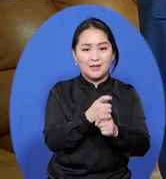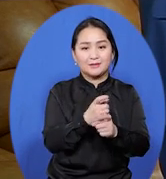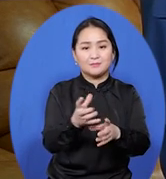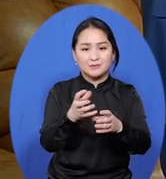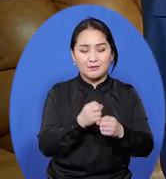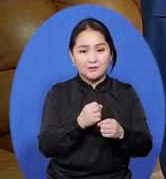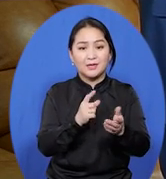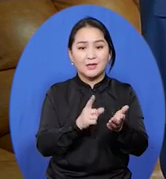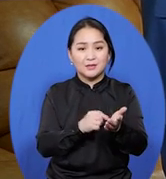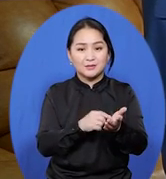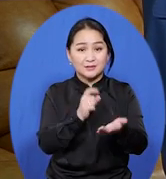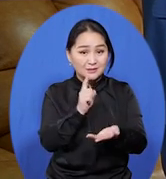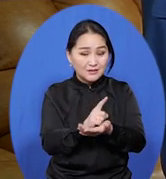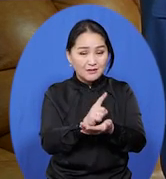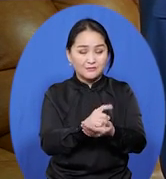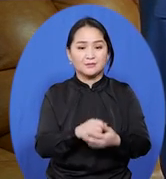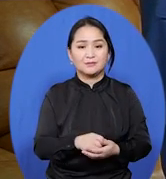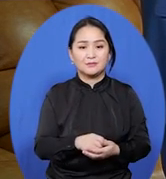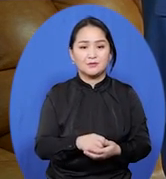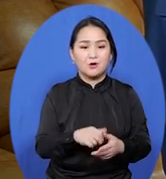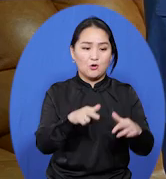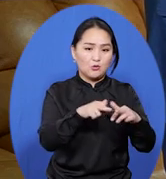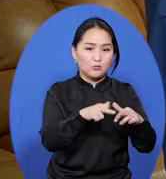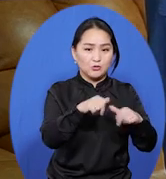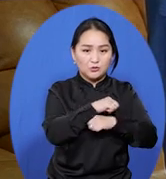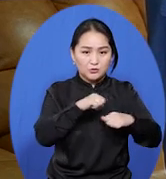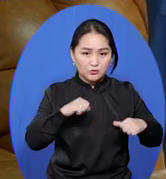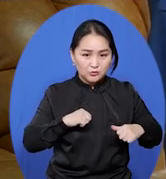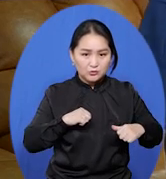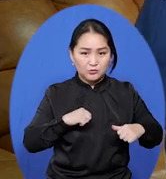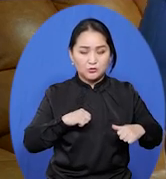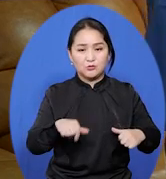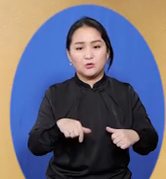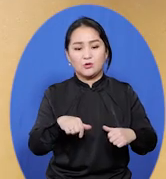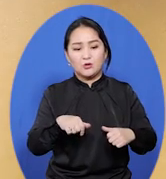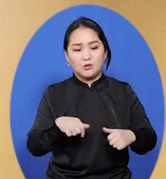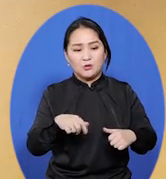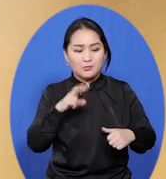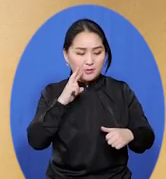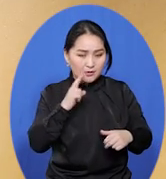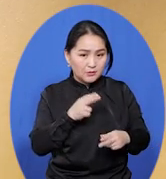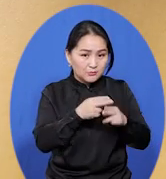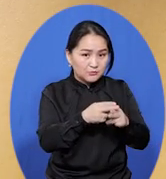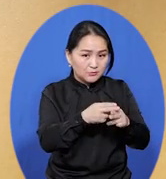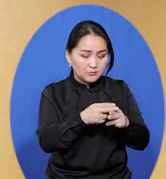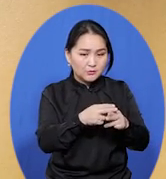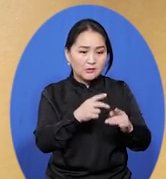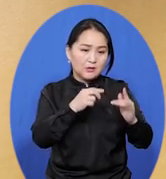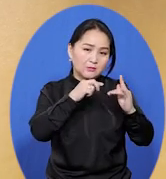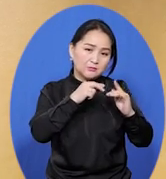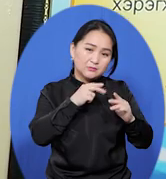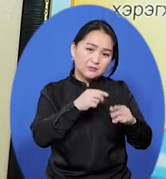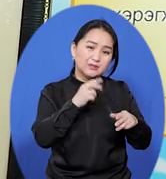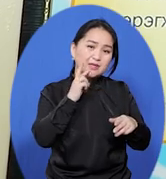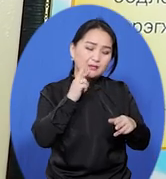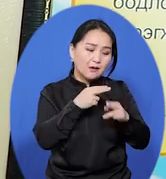авах заашгүй шаардлагатай гэдэг байж шээ. Усаас арж үзэх. Нөгөө хөгжлийн бэрхшээлтэй иргэний тэтгэвэр тэтгэмж өгөл тусламж үйлчлэгэнүүд гээд эдгэн маань яг